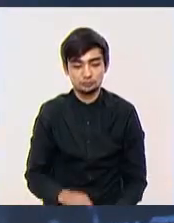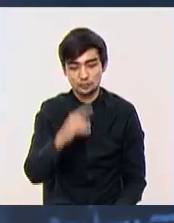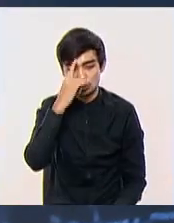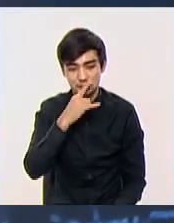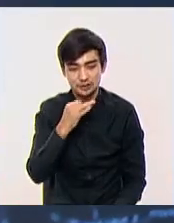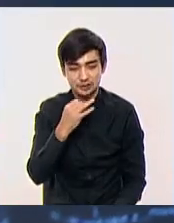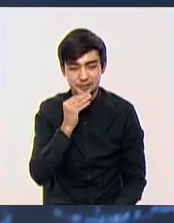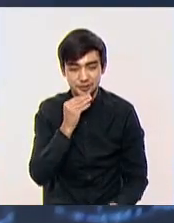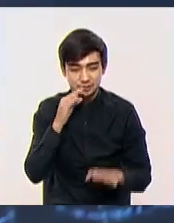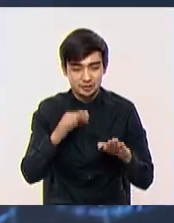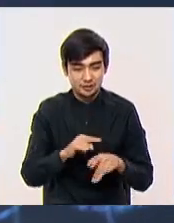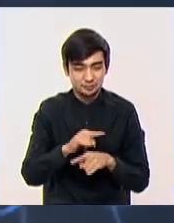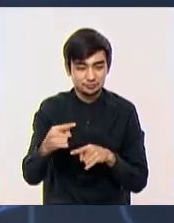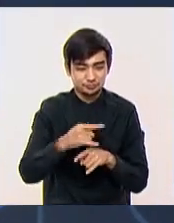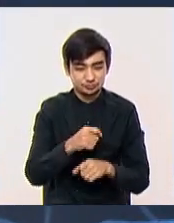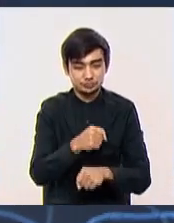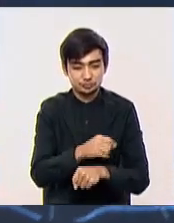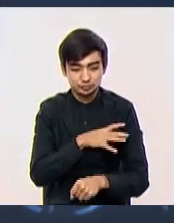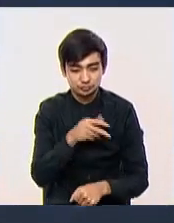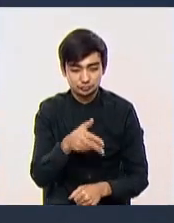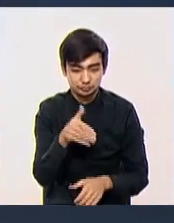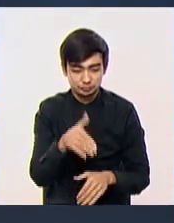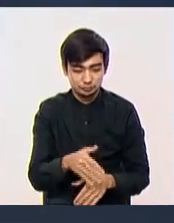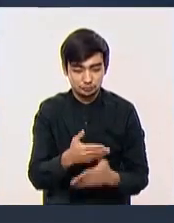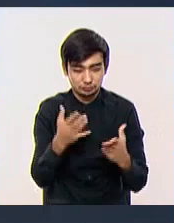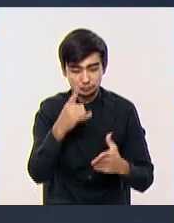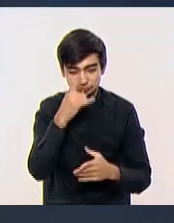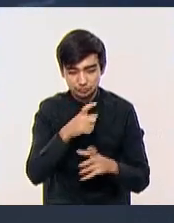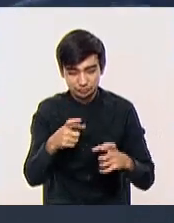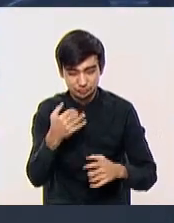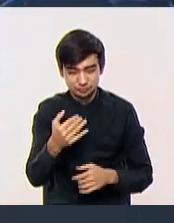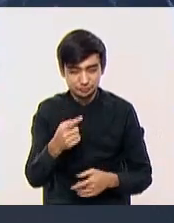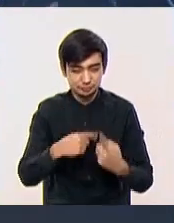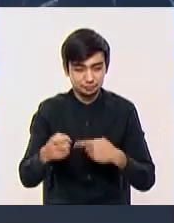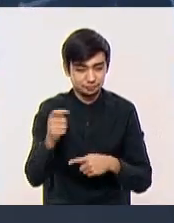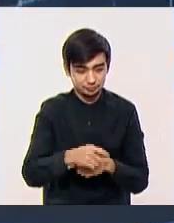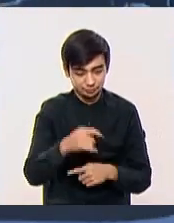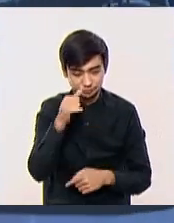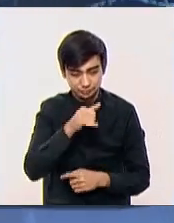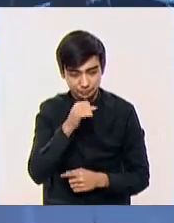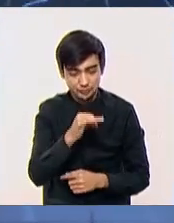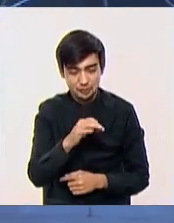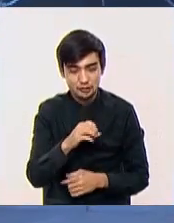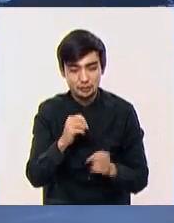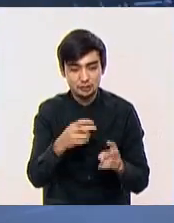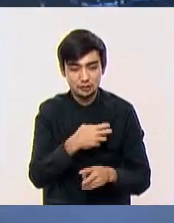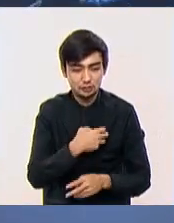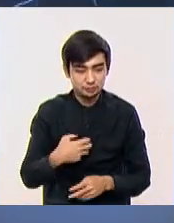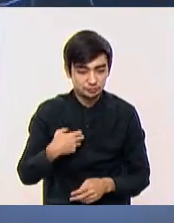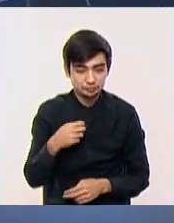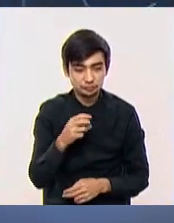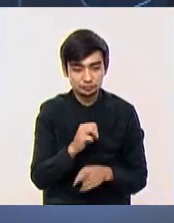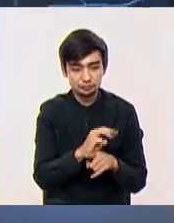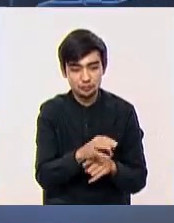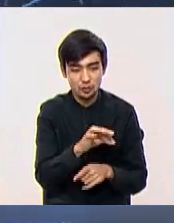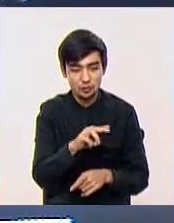Қазақстан мен Мысыр арасындағы әуе қатынасы тоқтатылғалы 3000-ға жуық отандасымыз елге жете алмай отыр. Ведомствоаралық комиссия коронавирустың омикрон